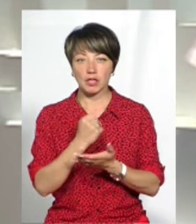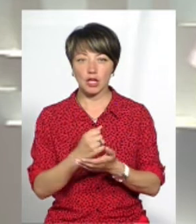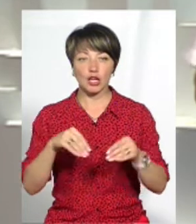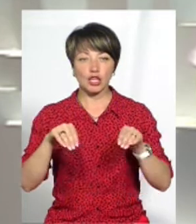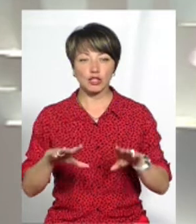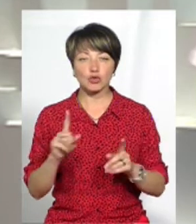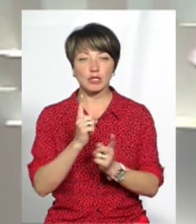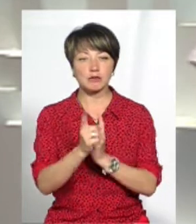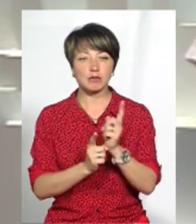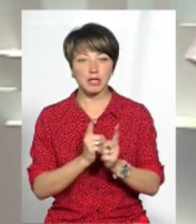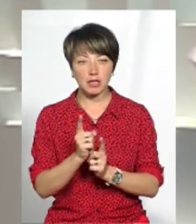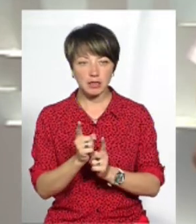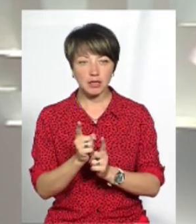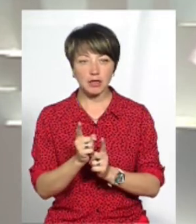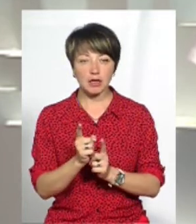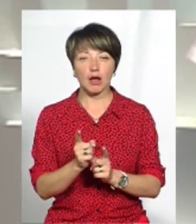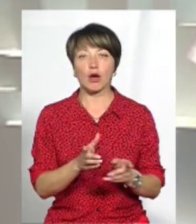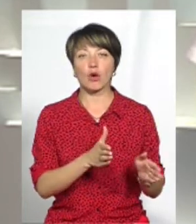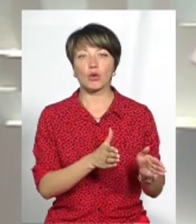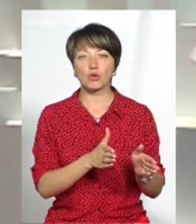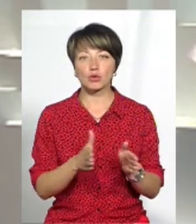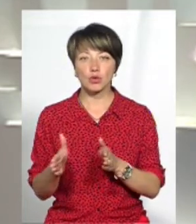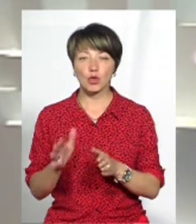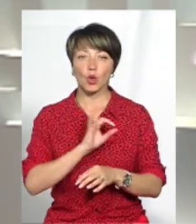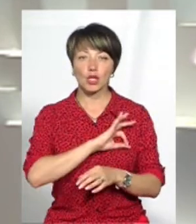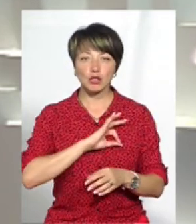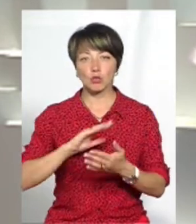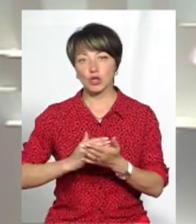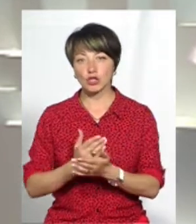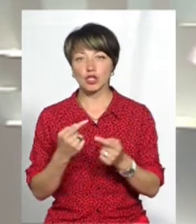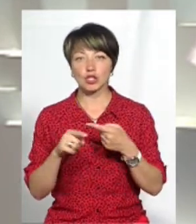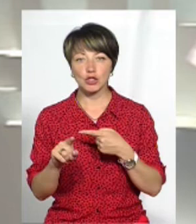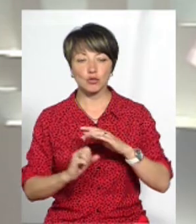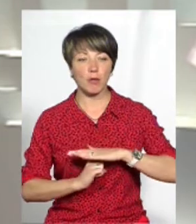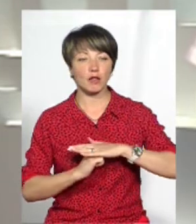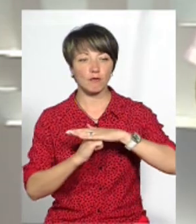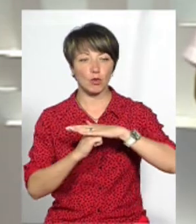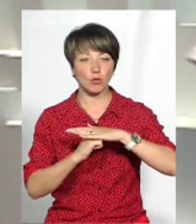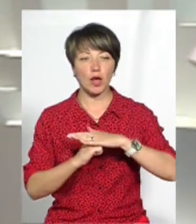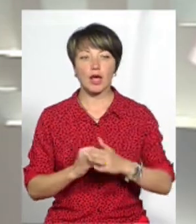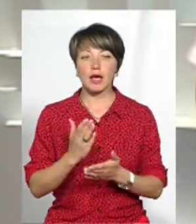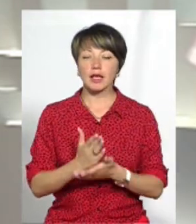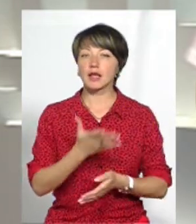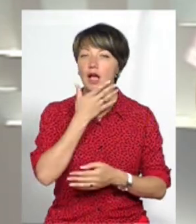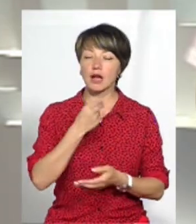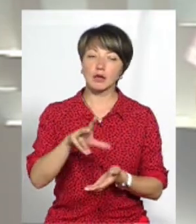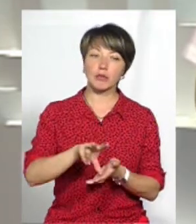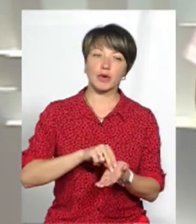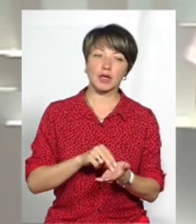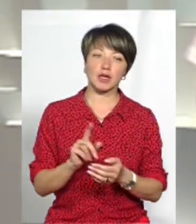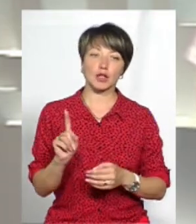рішення і щось змінити, підготують для цього необхідну юридичну, політичну чи будь-яку іншу платформу. Є такий гарний приклад,